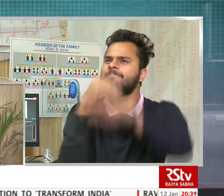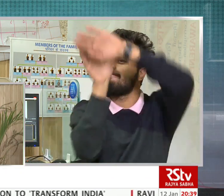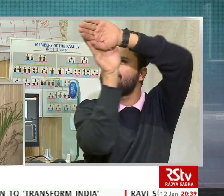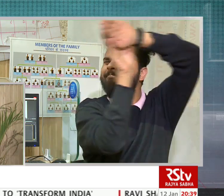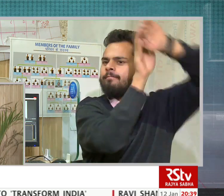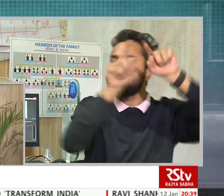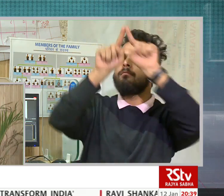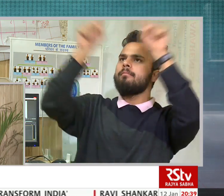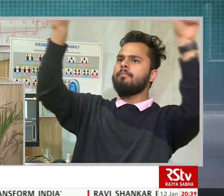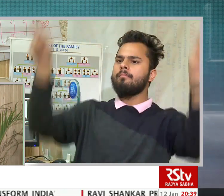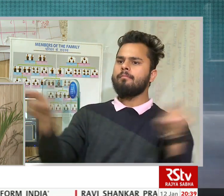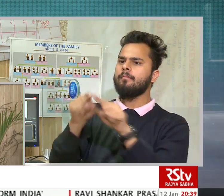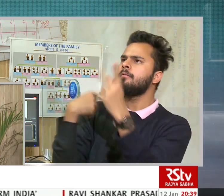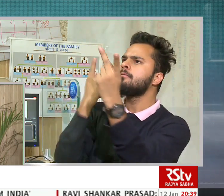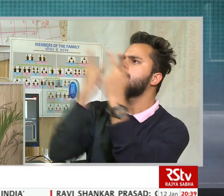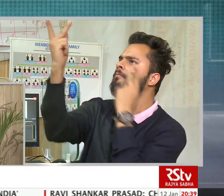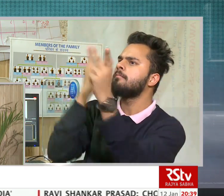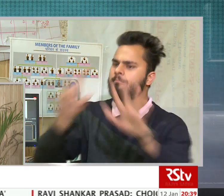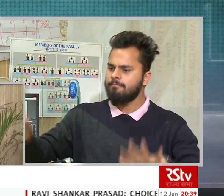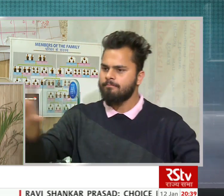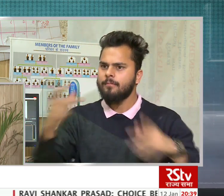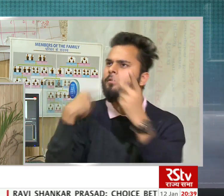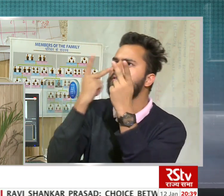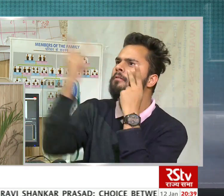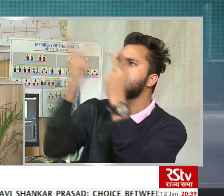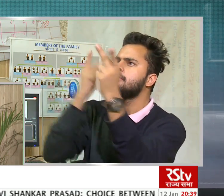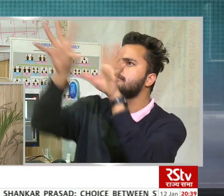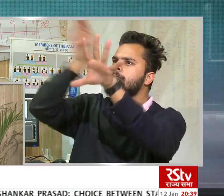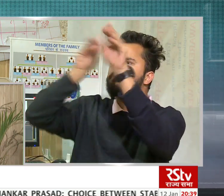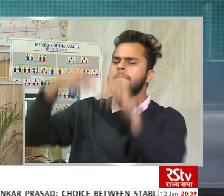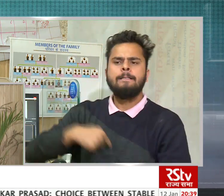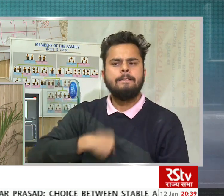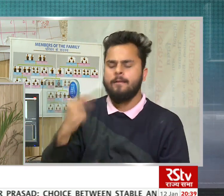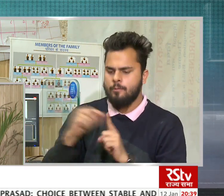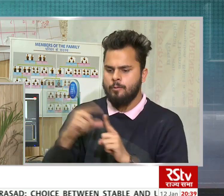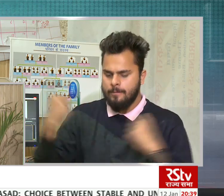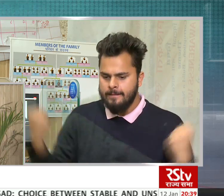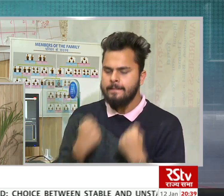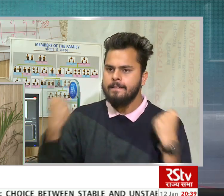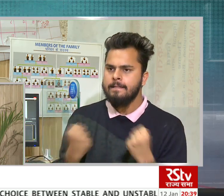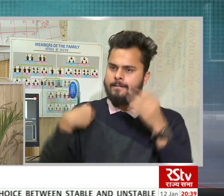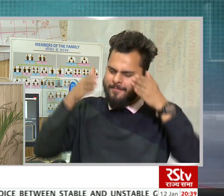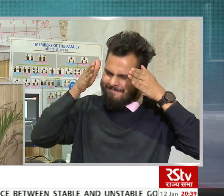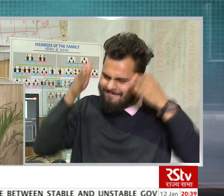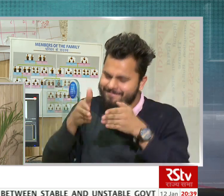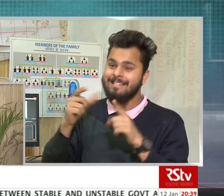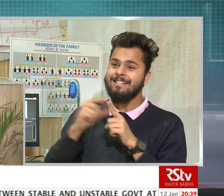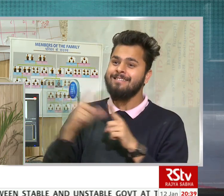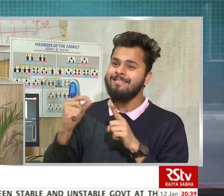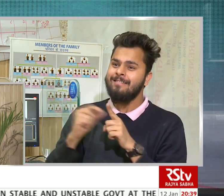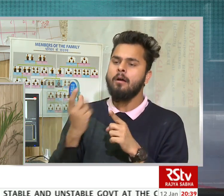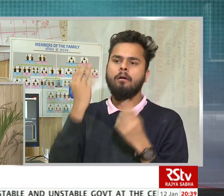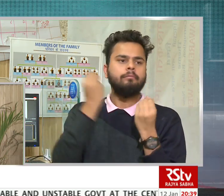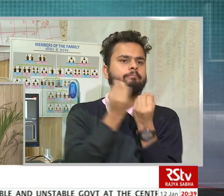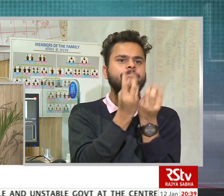देखा, और मैंने ऑरलिज्म को मैंने नहीं फॉलो किया, बल्कि मैंने टूल्स के ज़रिए मैंने सीखना शुरू किया। अपने आप अपनी मेहनत से मैंने लगन के साथ